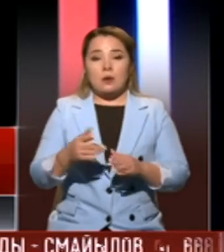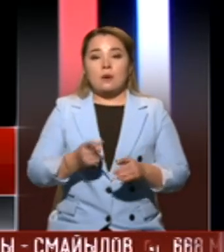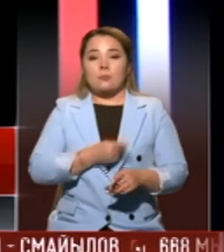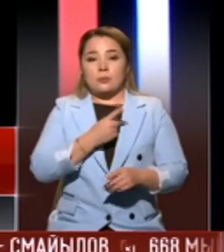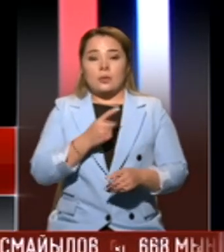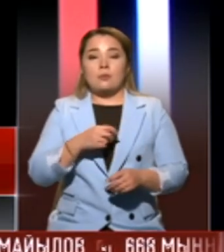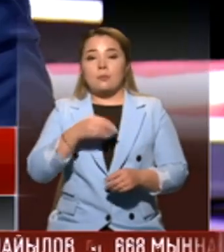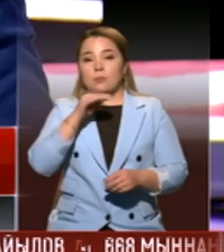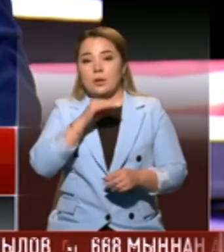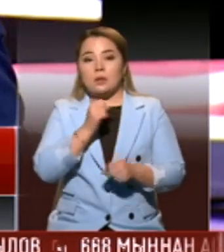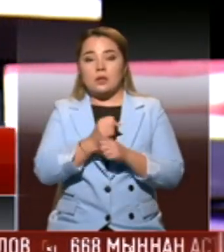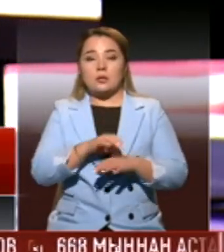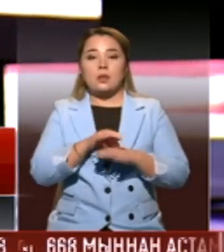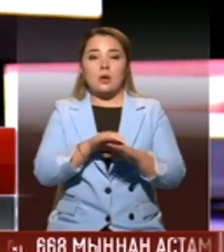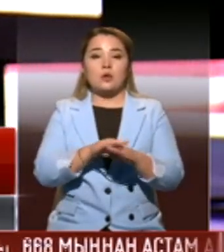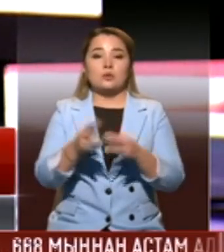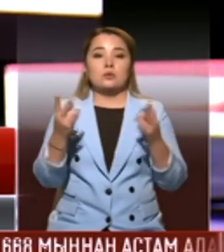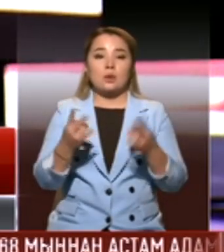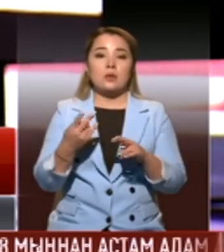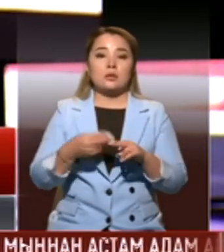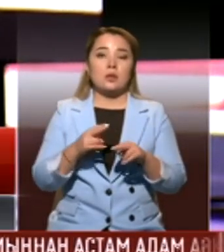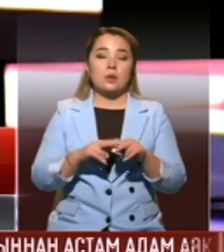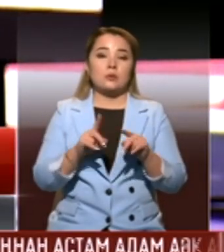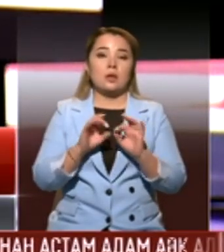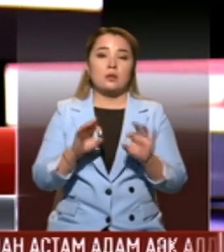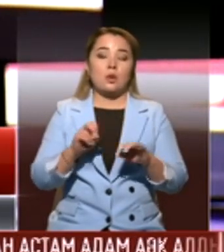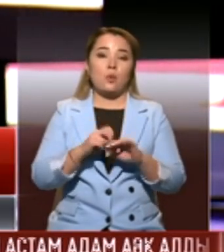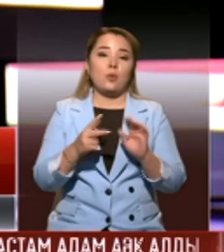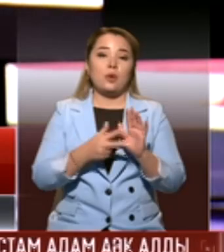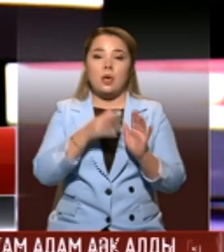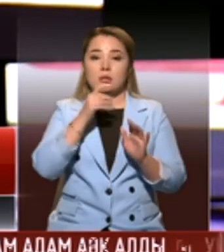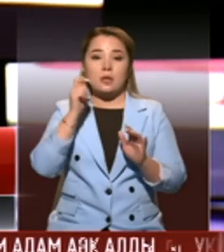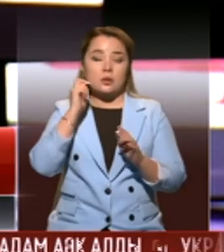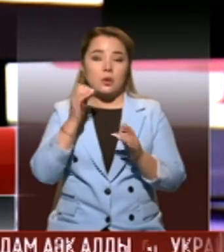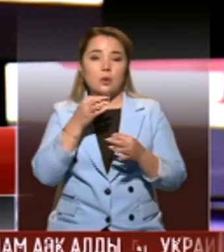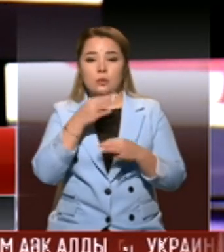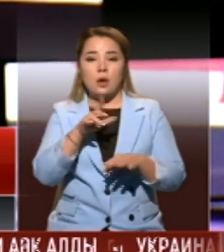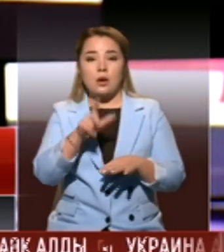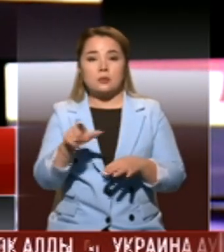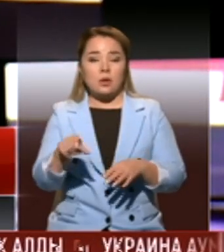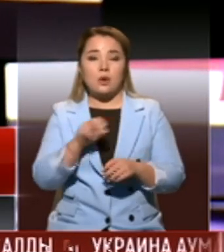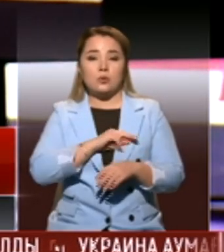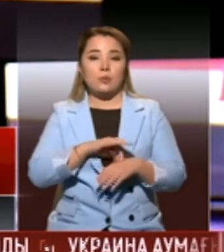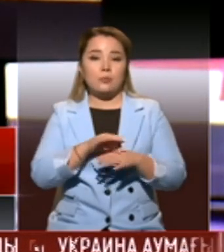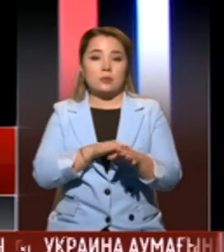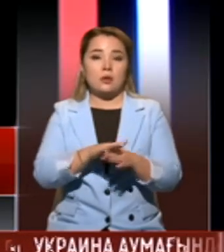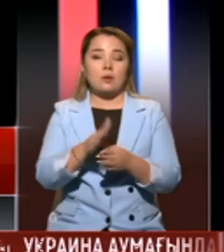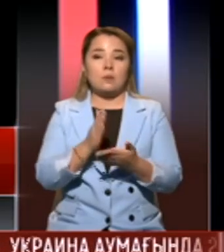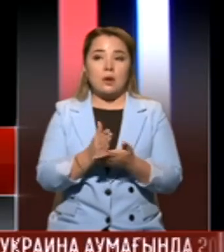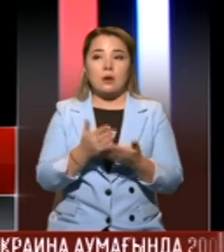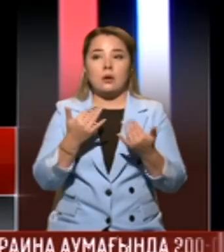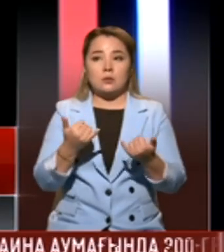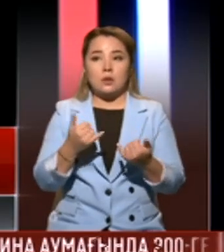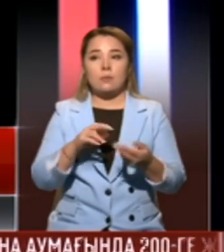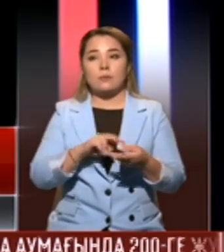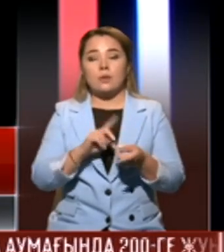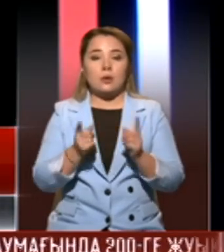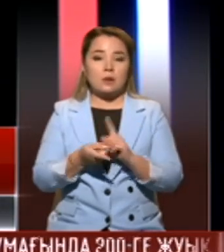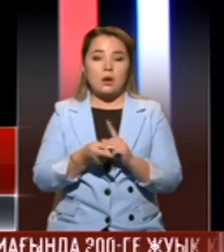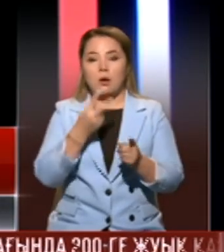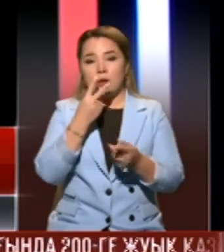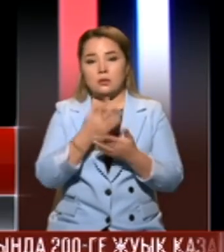профессионалдар айналысқан дұрыс. Ерғанат мырза, тілшілердің арасында... Біз өзіміз айтып отырмыз, 18 жастан асқан кез келген азамат айналыса алады дейміз да, сосын бірақ бақылаушы болу керек дейміз.